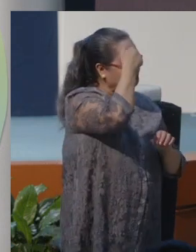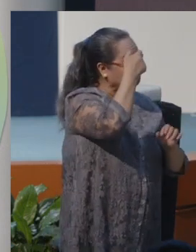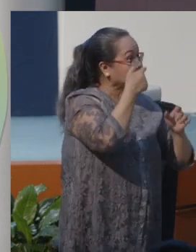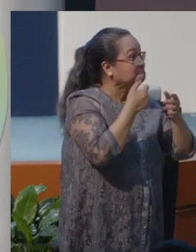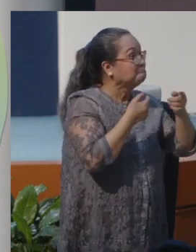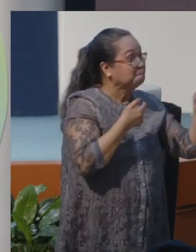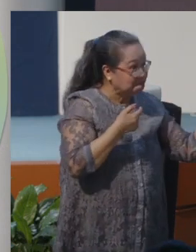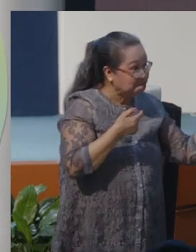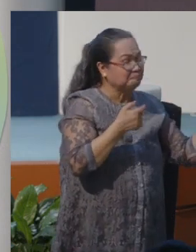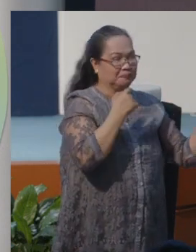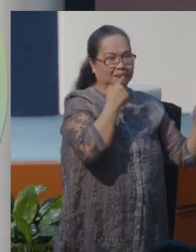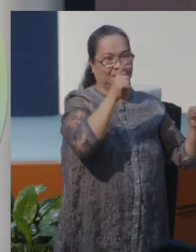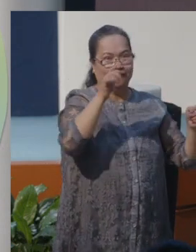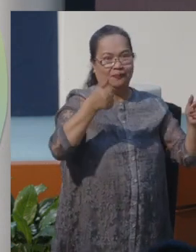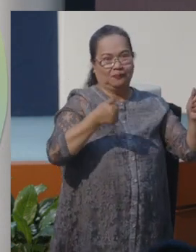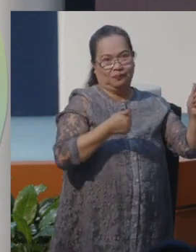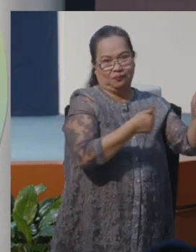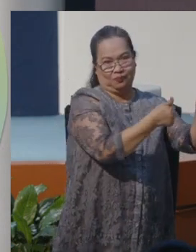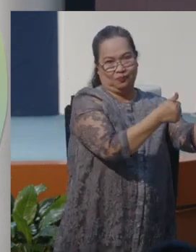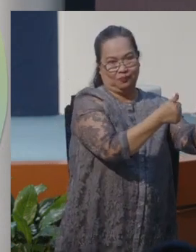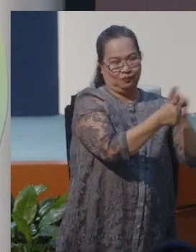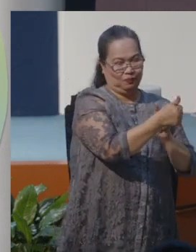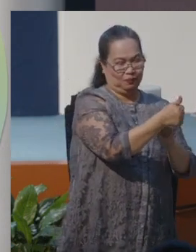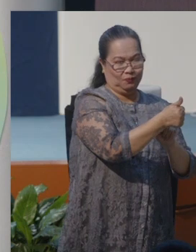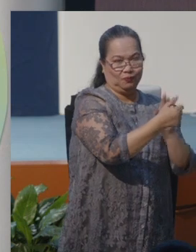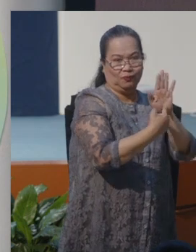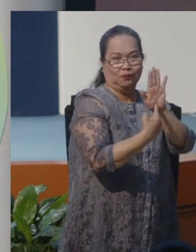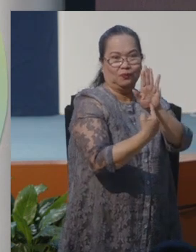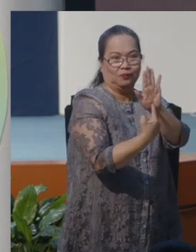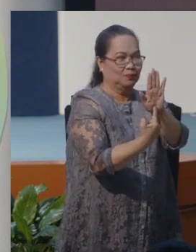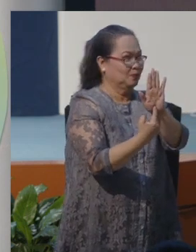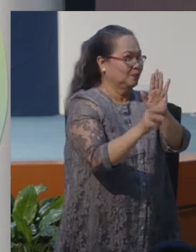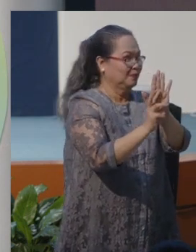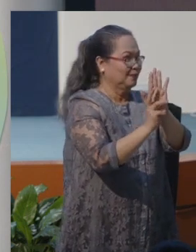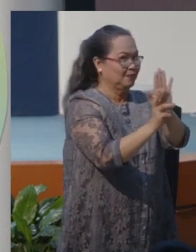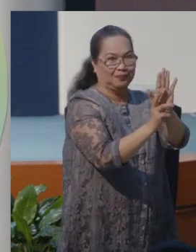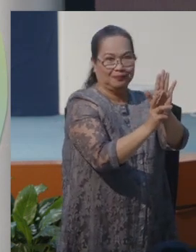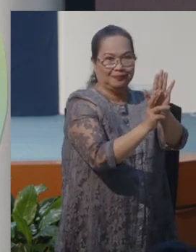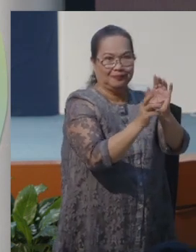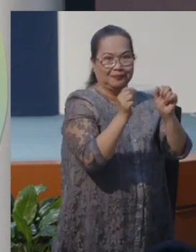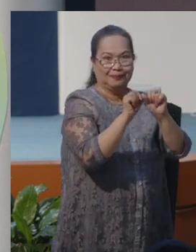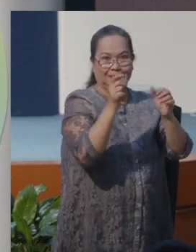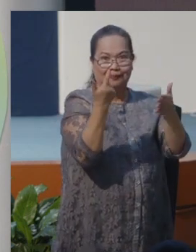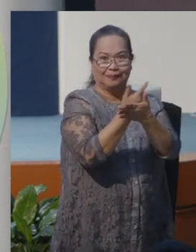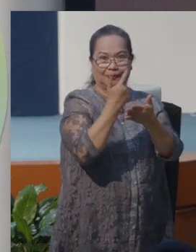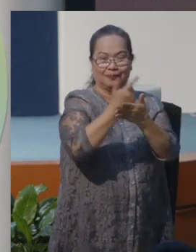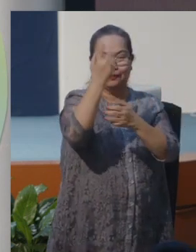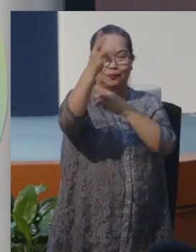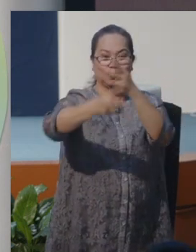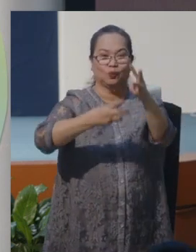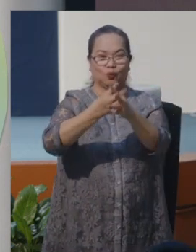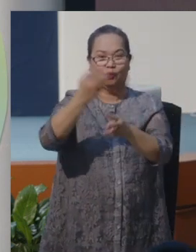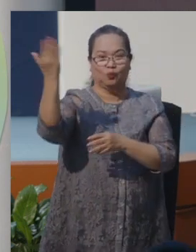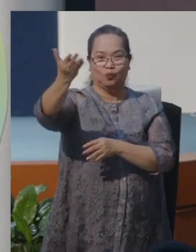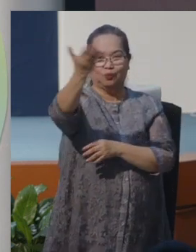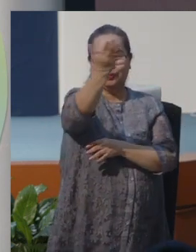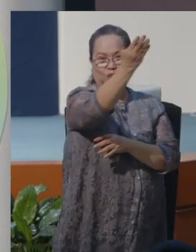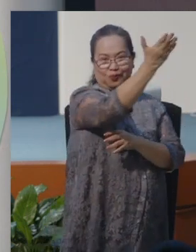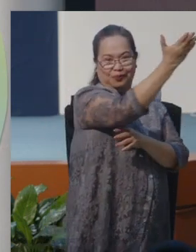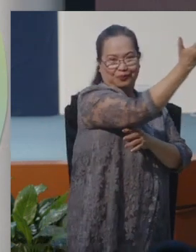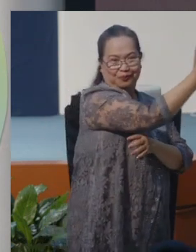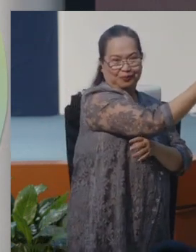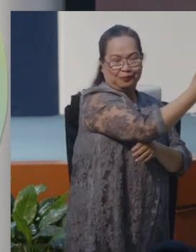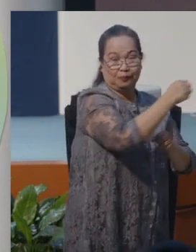ang naging sugo niya at representante upang madala ang gospel sa buong mundo. Hindi